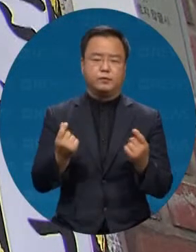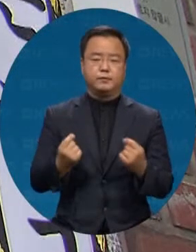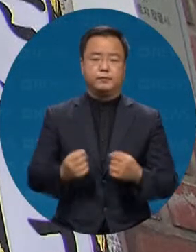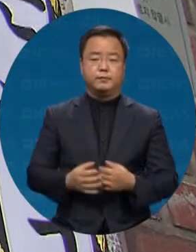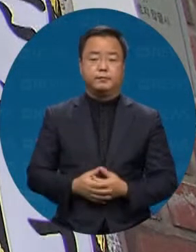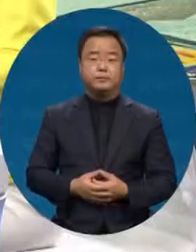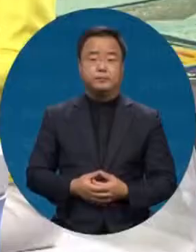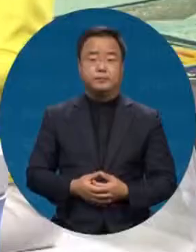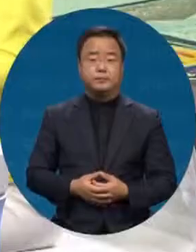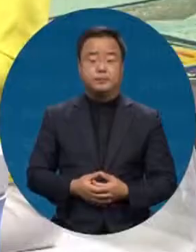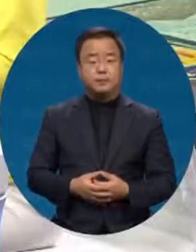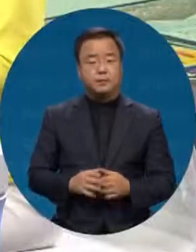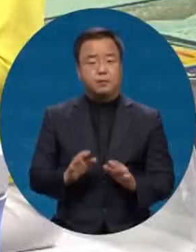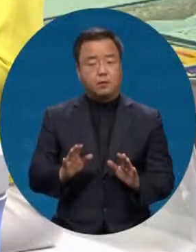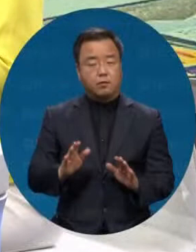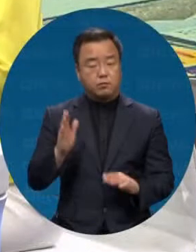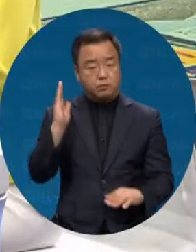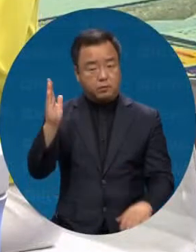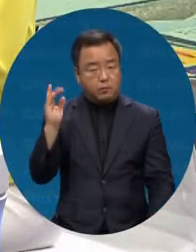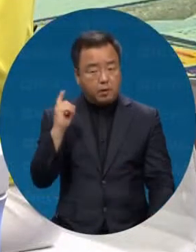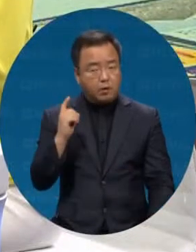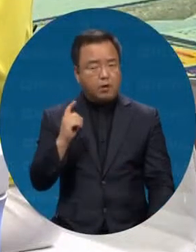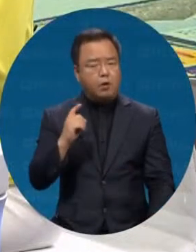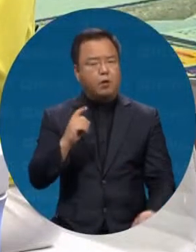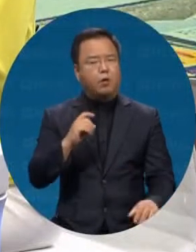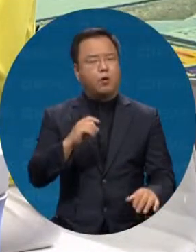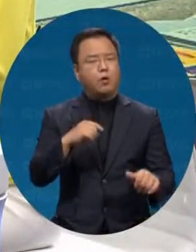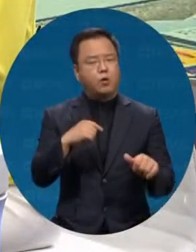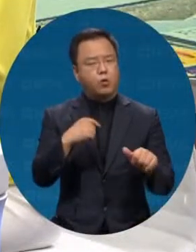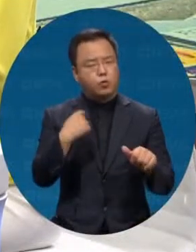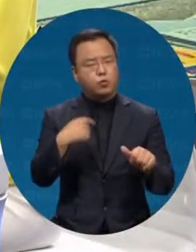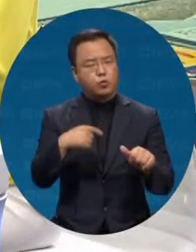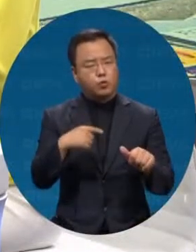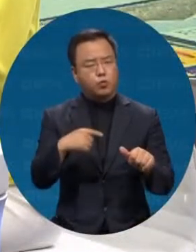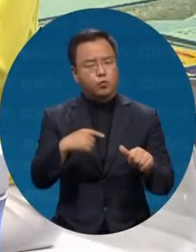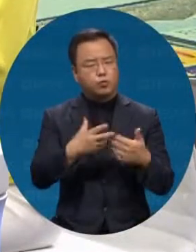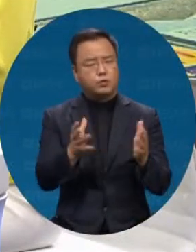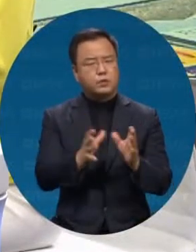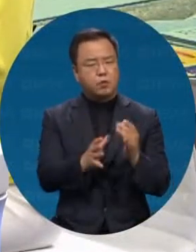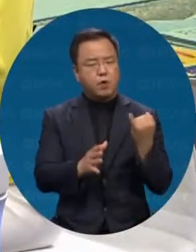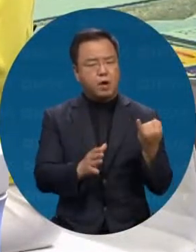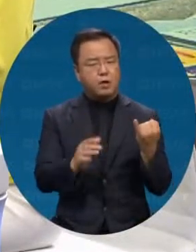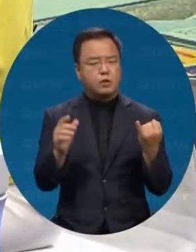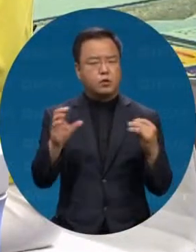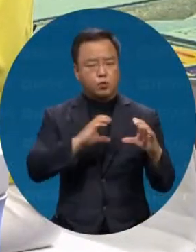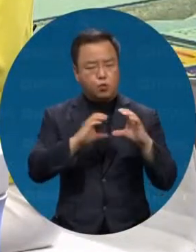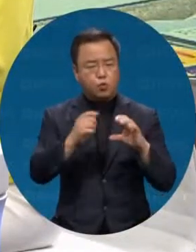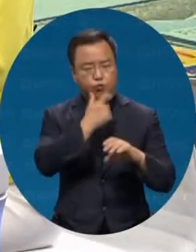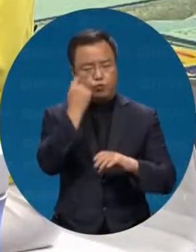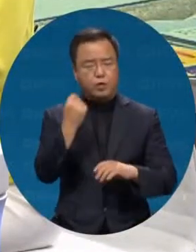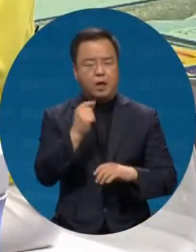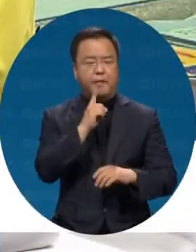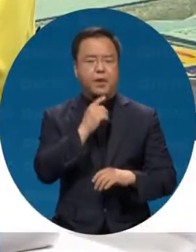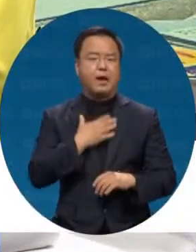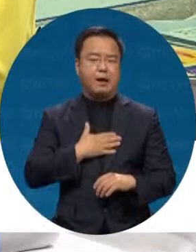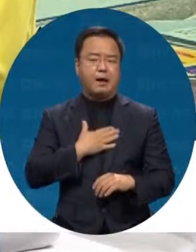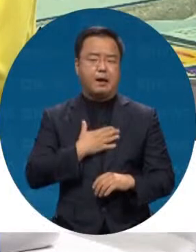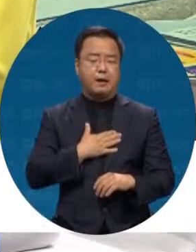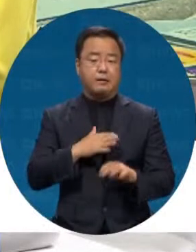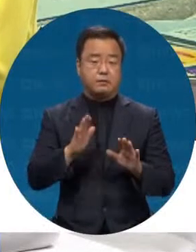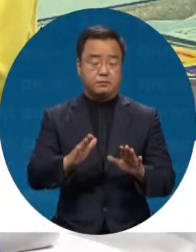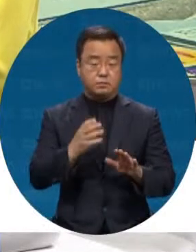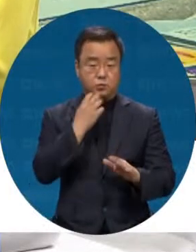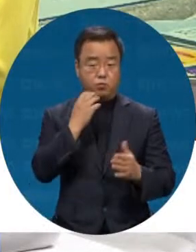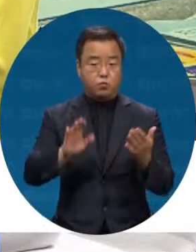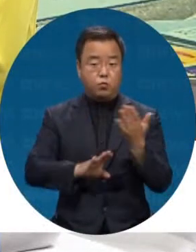같습니다 뉴쭉 터 들어보니까 유부 총리의 소통의 부재 라는 게 어떤 의미인지 조금은 알것 같은데요 어 그런데 서울말고 타지역은 문제가